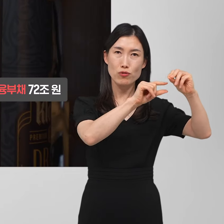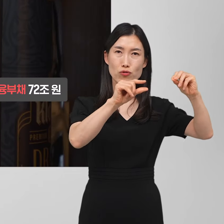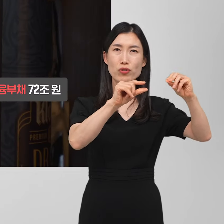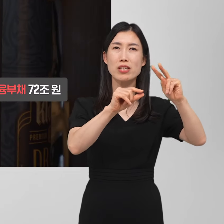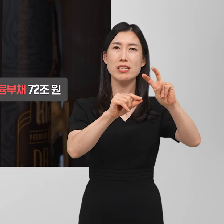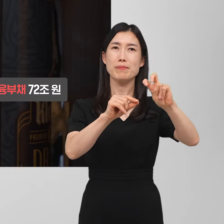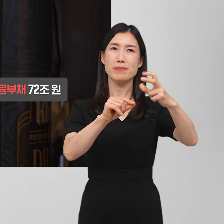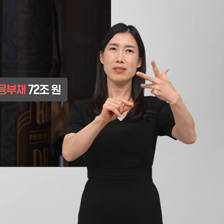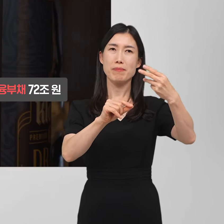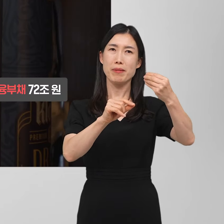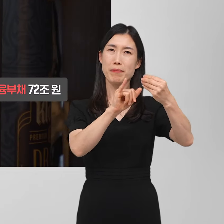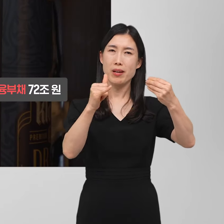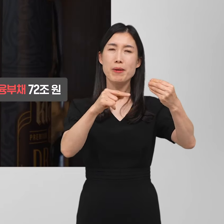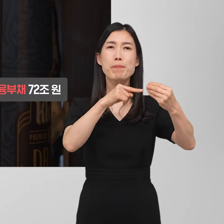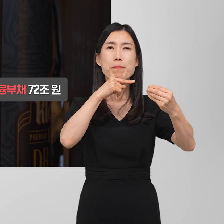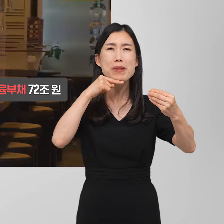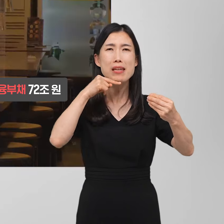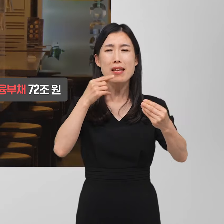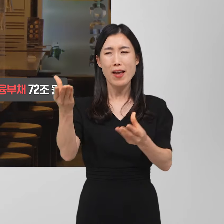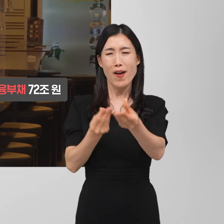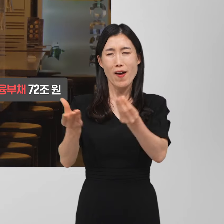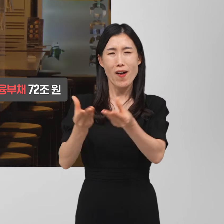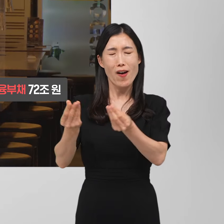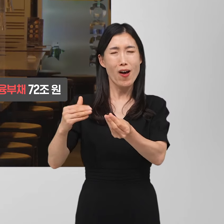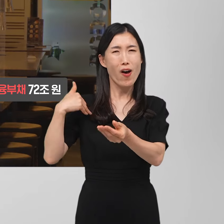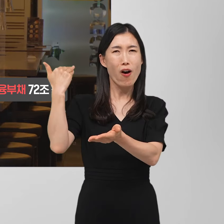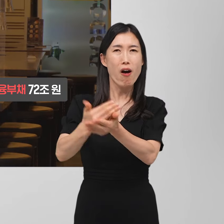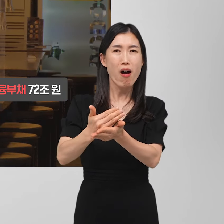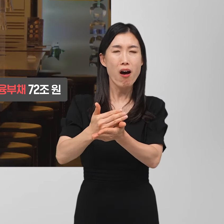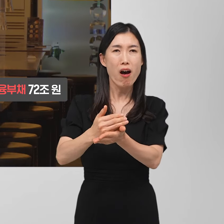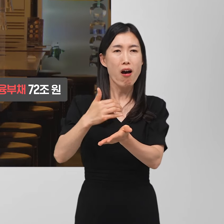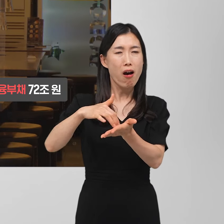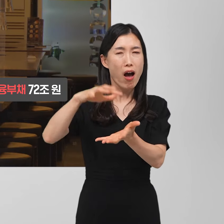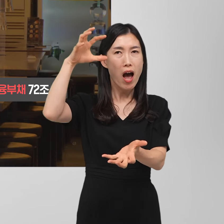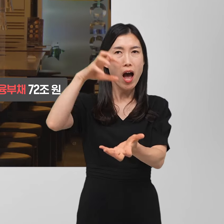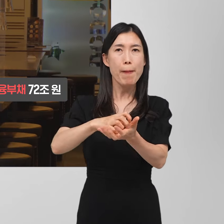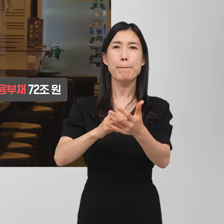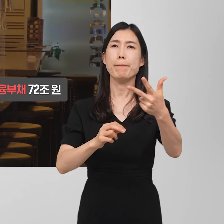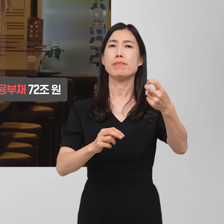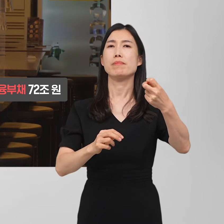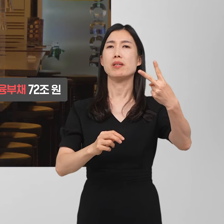72조 원이나 되는 금융부채 때문에 큰 위험에 처해 있다고 합니다.